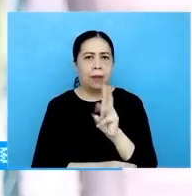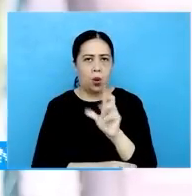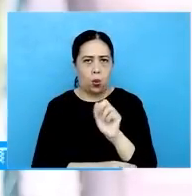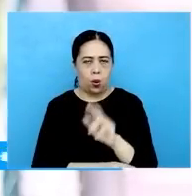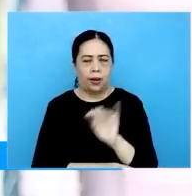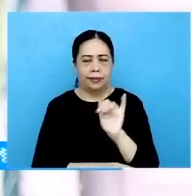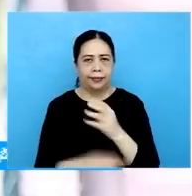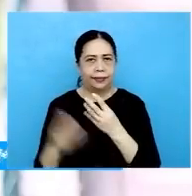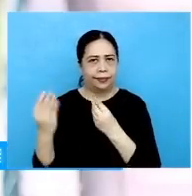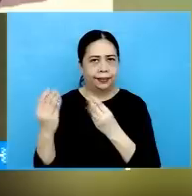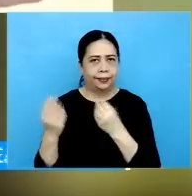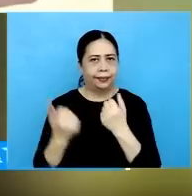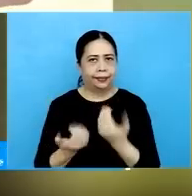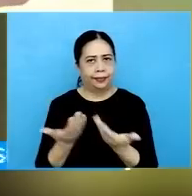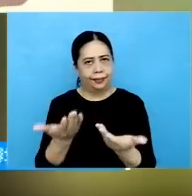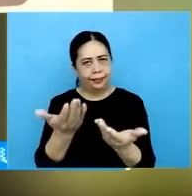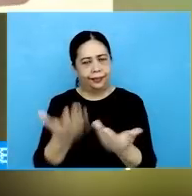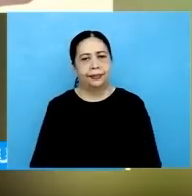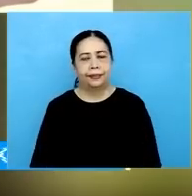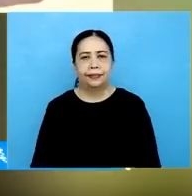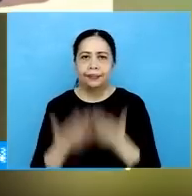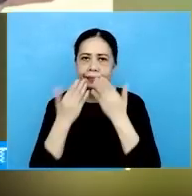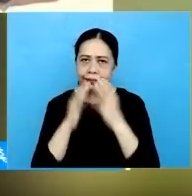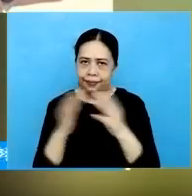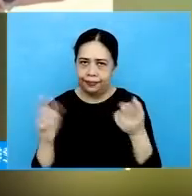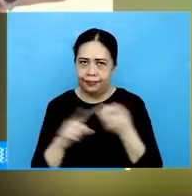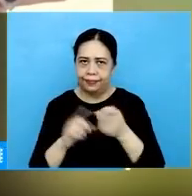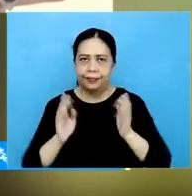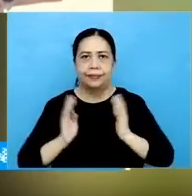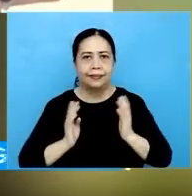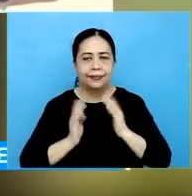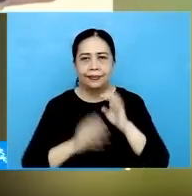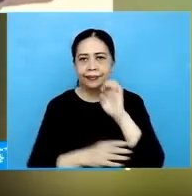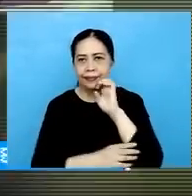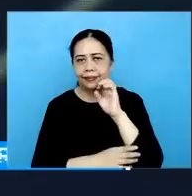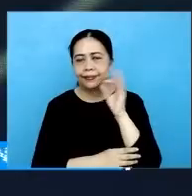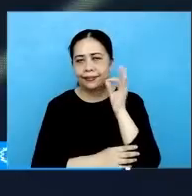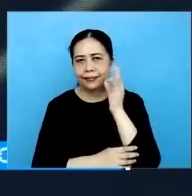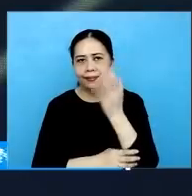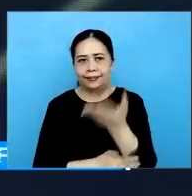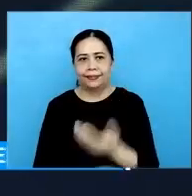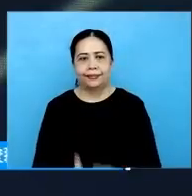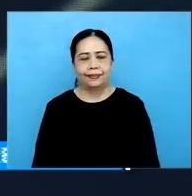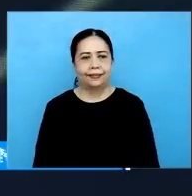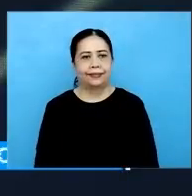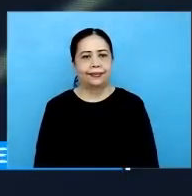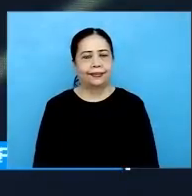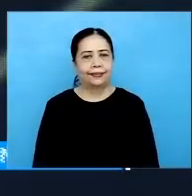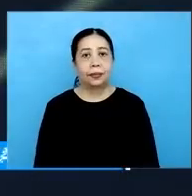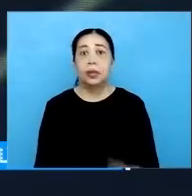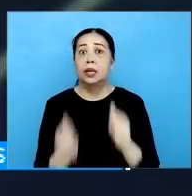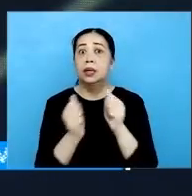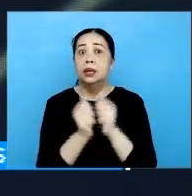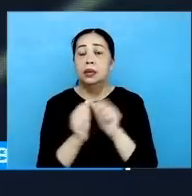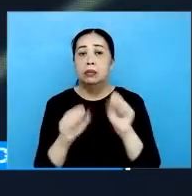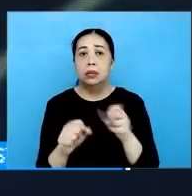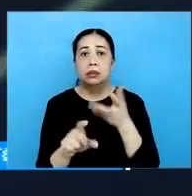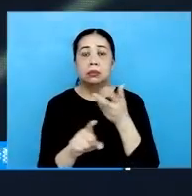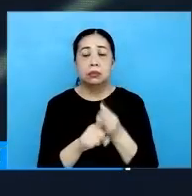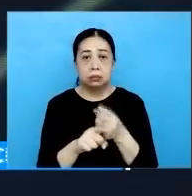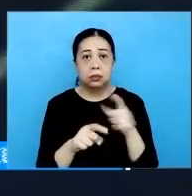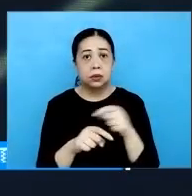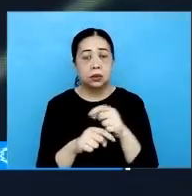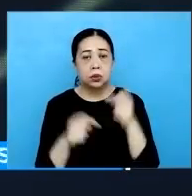rito, balik sa inyo. Maraming salamat mula Baguio City, Elaine Fulgencio. Kabilang sa posibleng maapektuhan ng